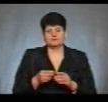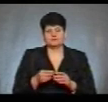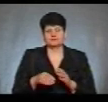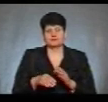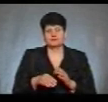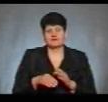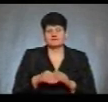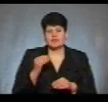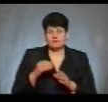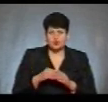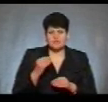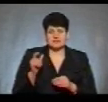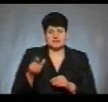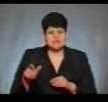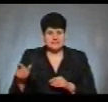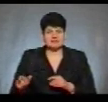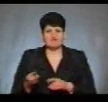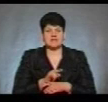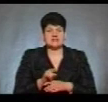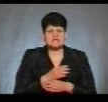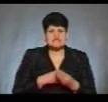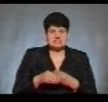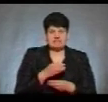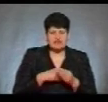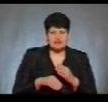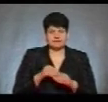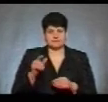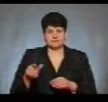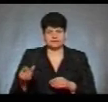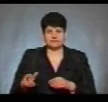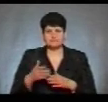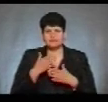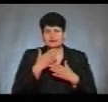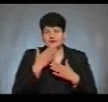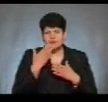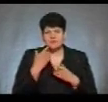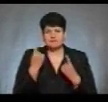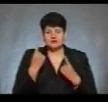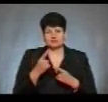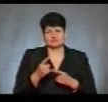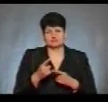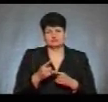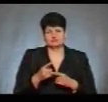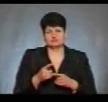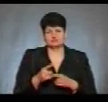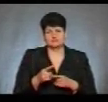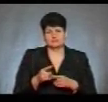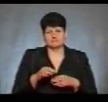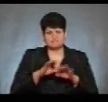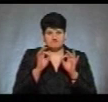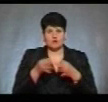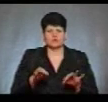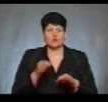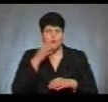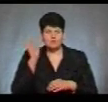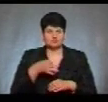Через, по-перше, я би сказав, не досить високий кваліфікаційний рівень професійність самих членів дільничних виборчих комісій. По-друге, ми